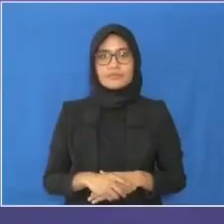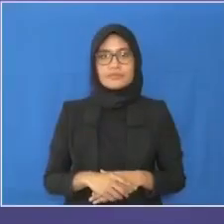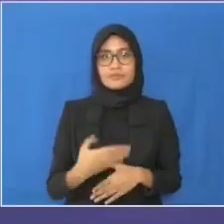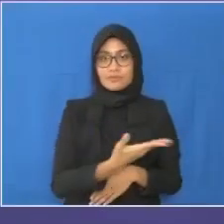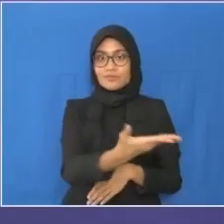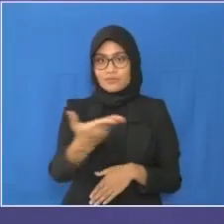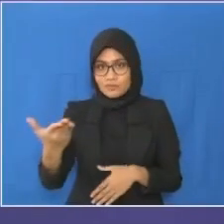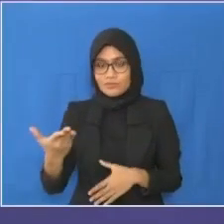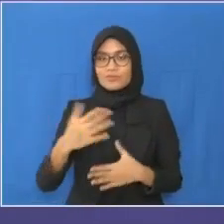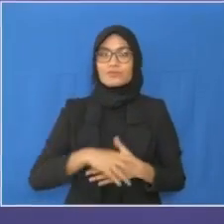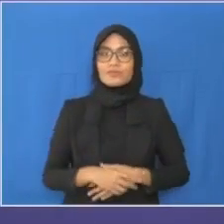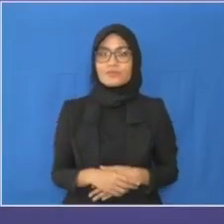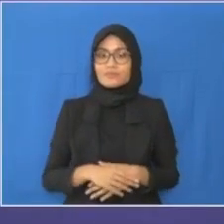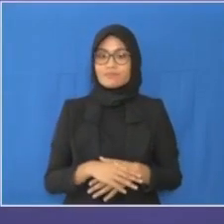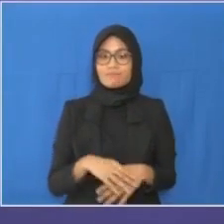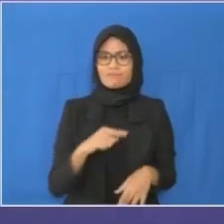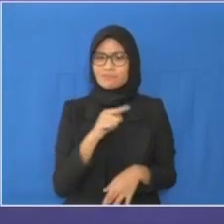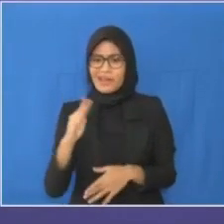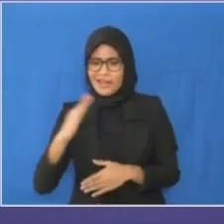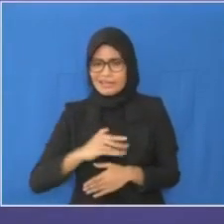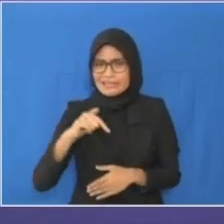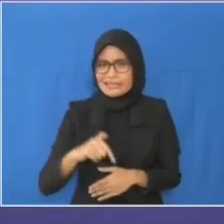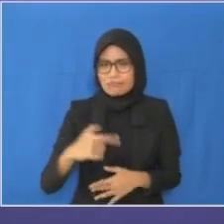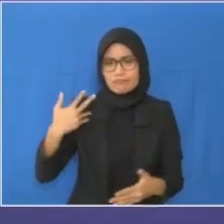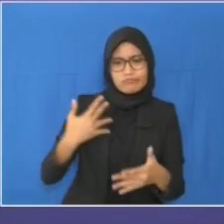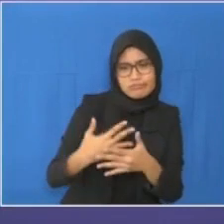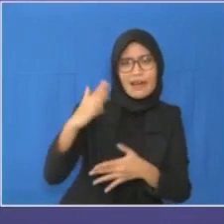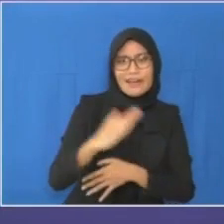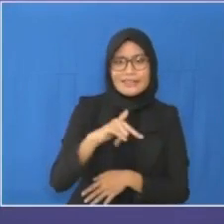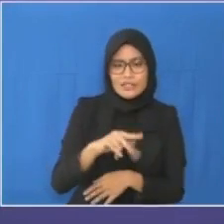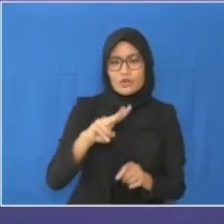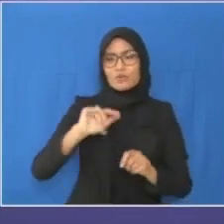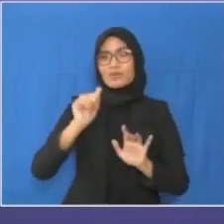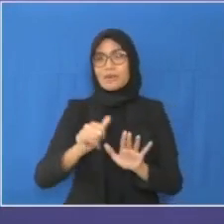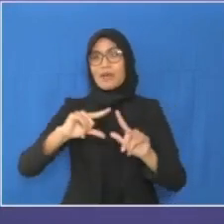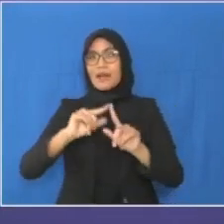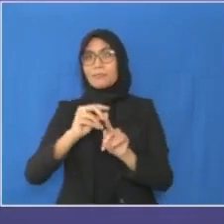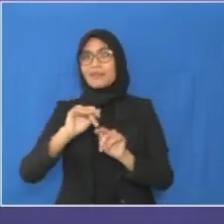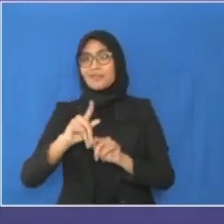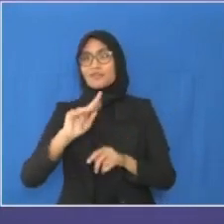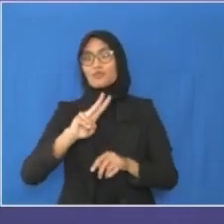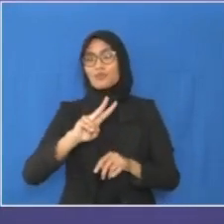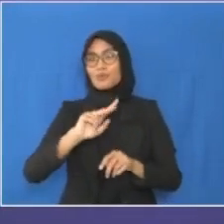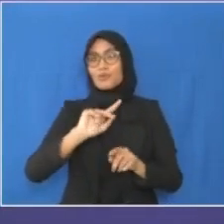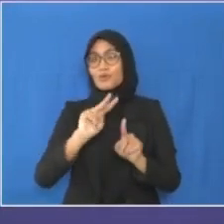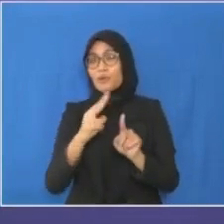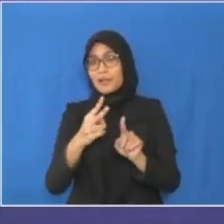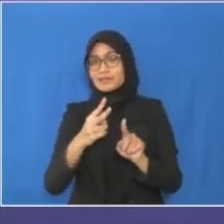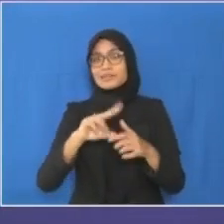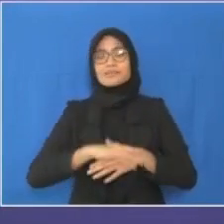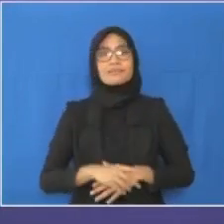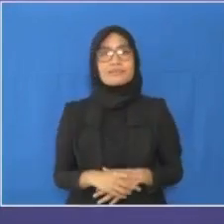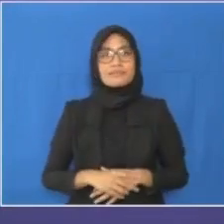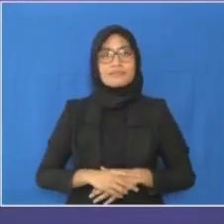saudara-saudara sampai dengan hari ini 26 APR 2012 pada 12.00